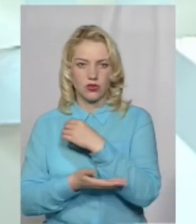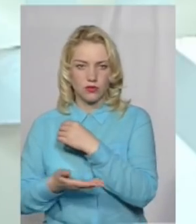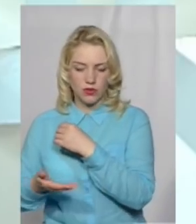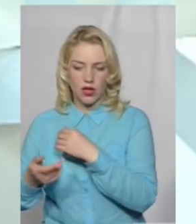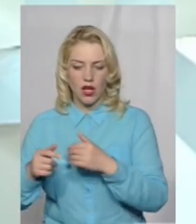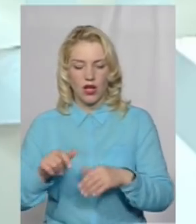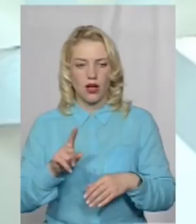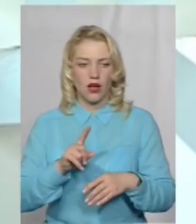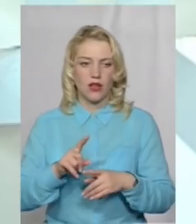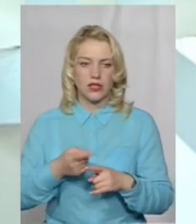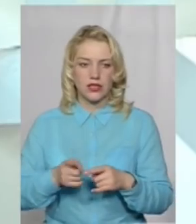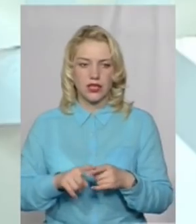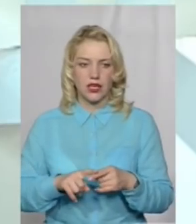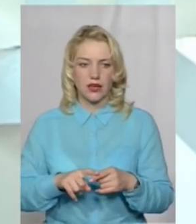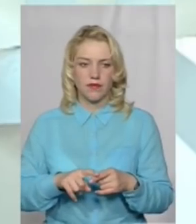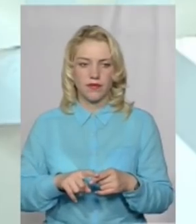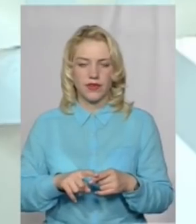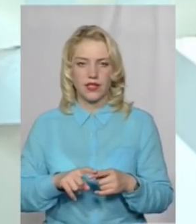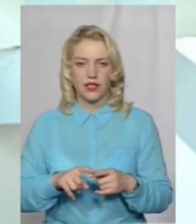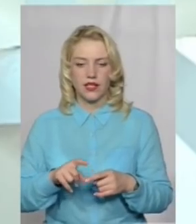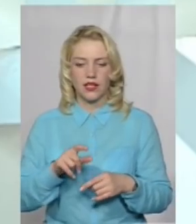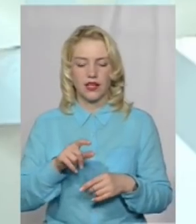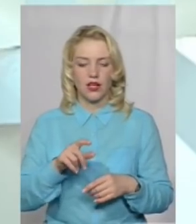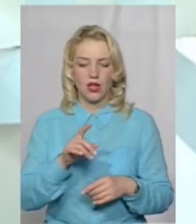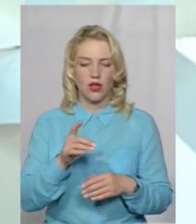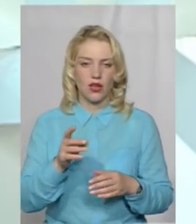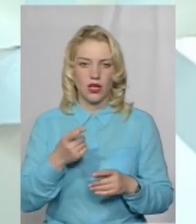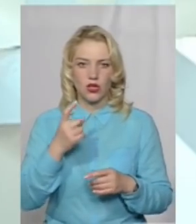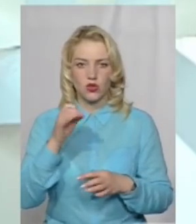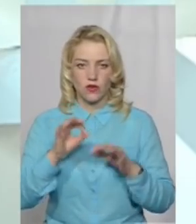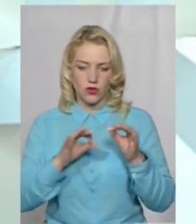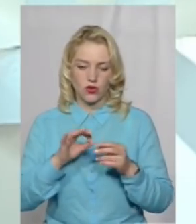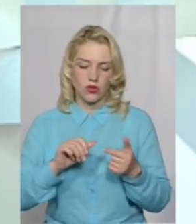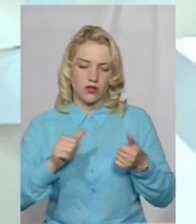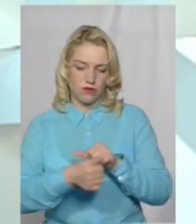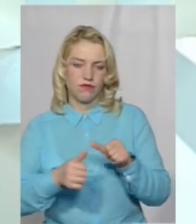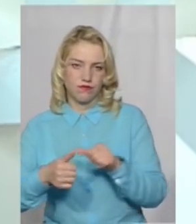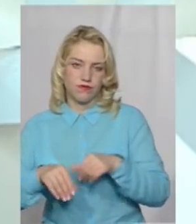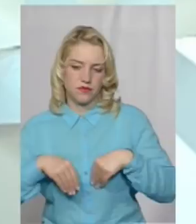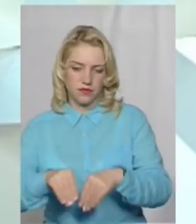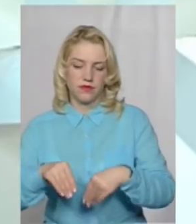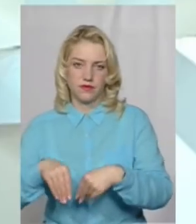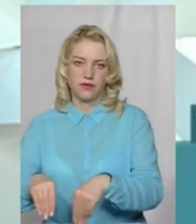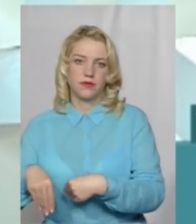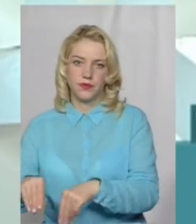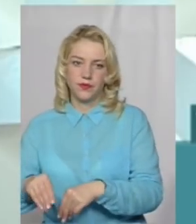званого головного користування. Це рубка спілого лісу, от, і 100% ми щороку їх заліснюємо. По